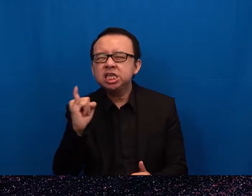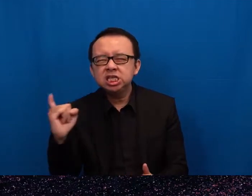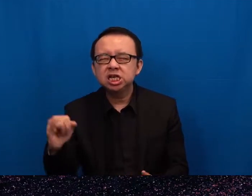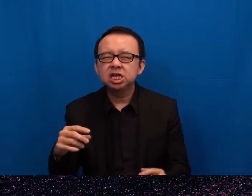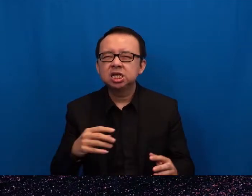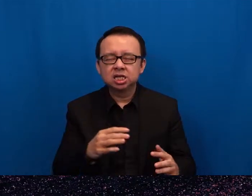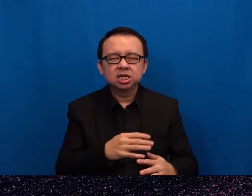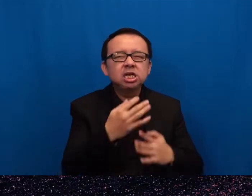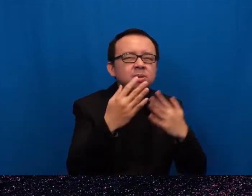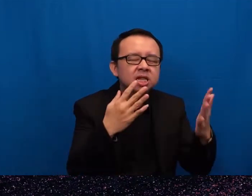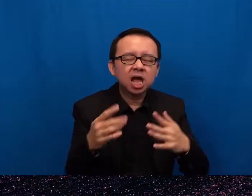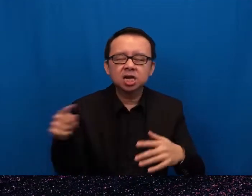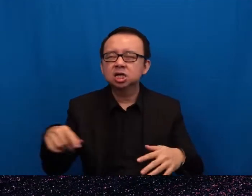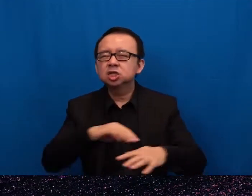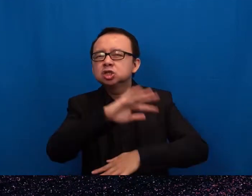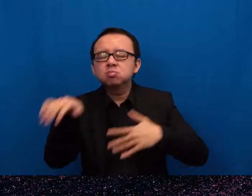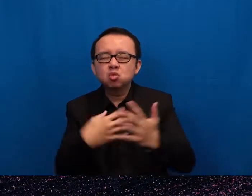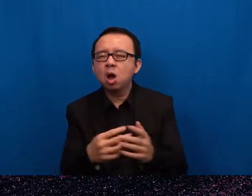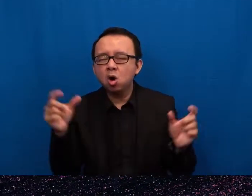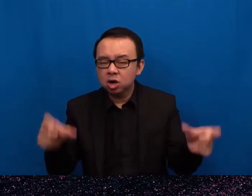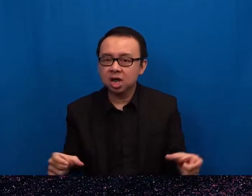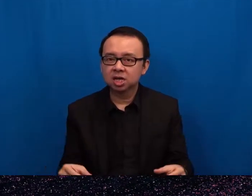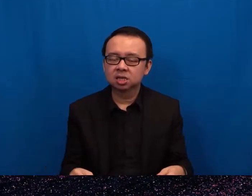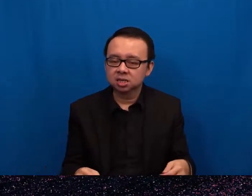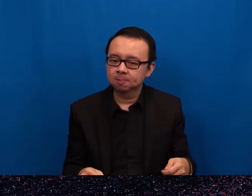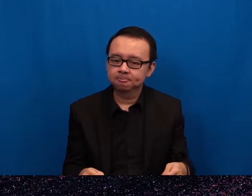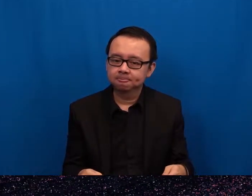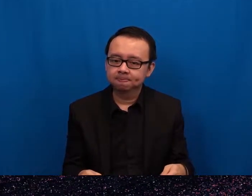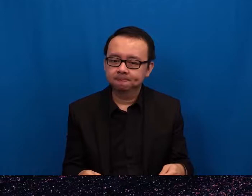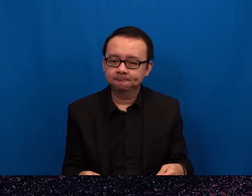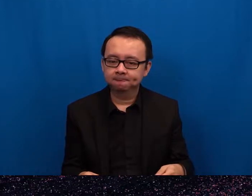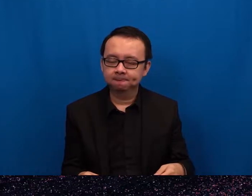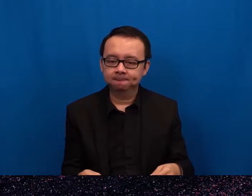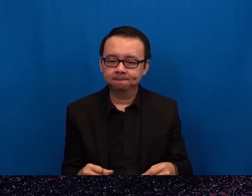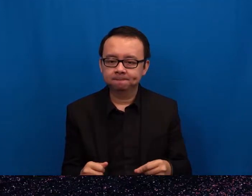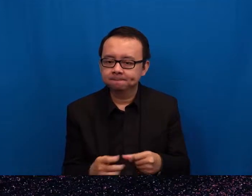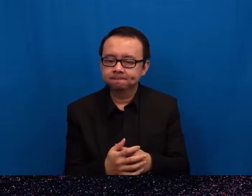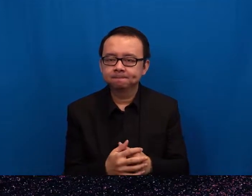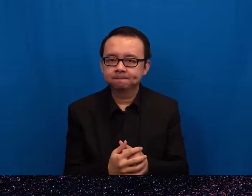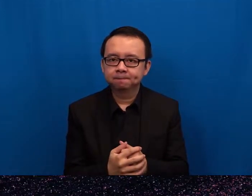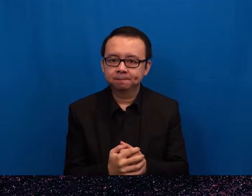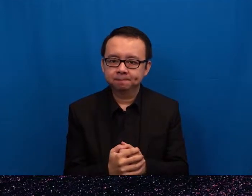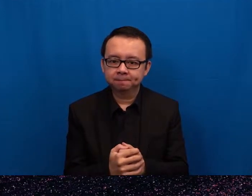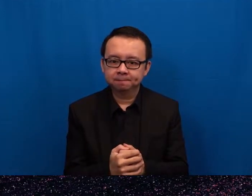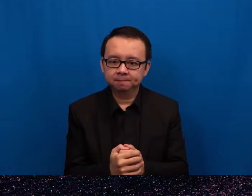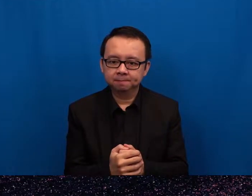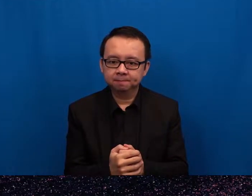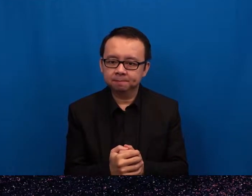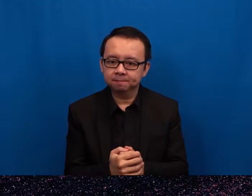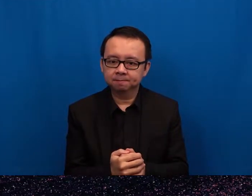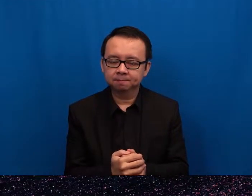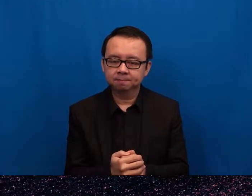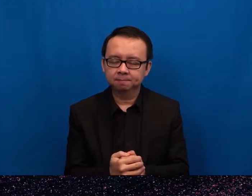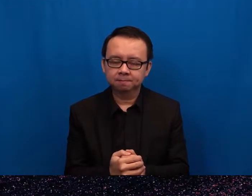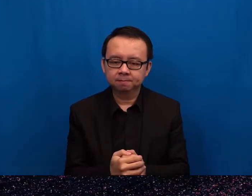Pastikan kita merindukan. Gak bisa berkata, kan kamu sudah. tahu tentang Injil. Dan mereka